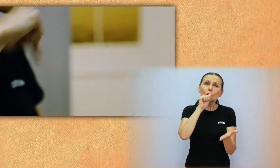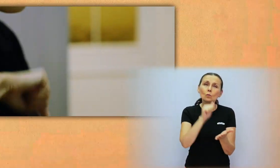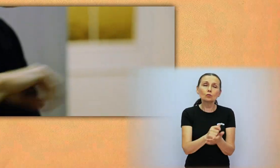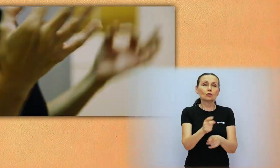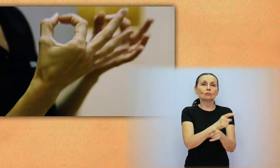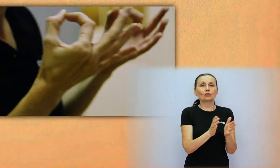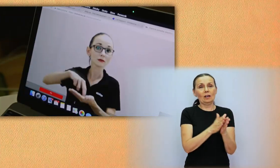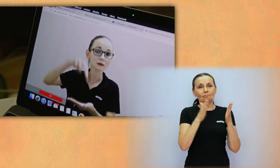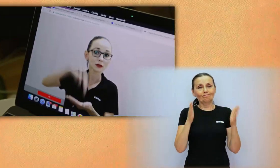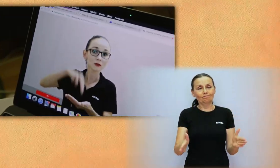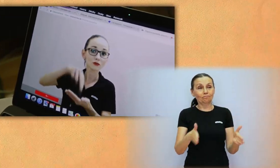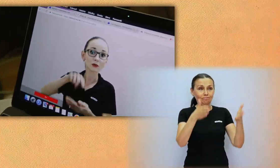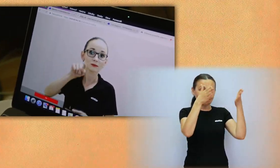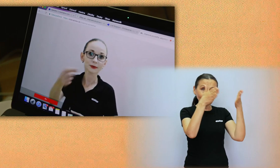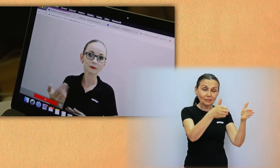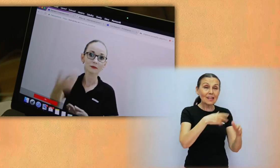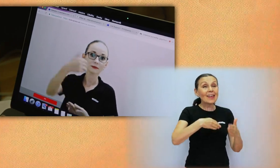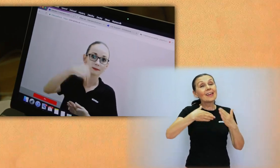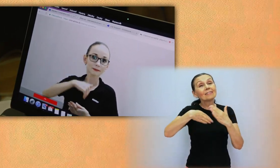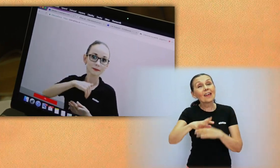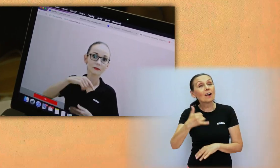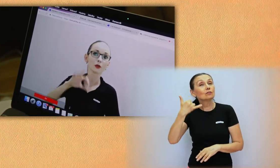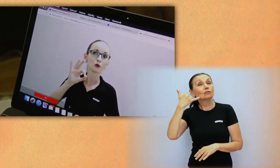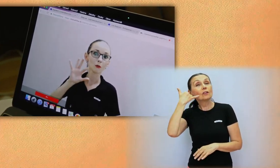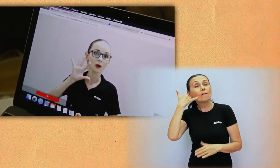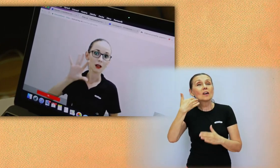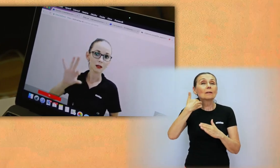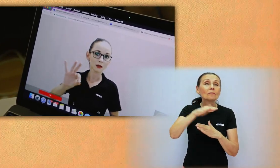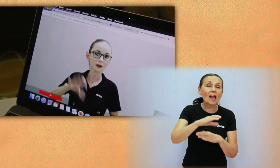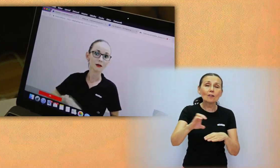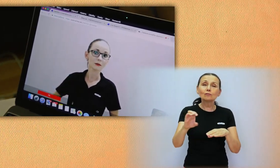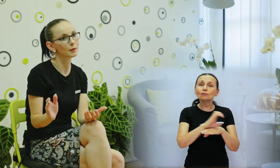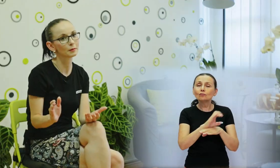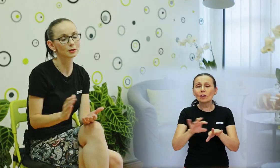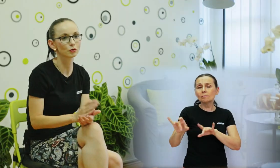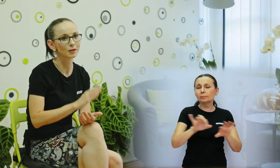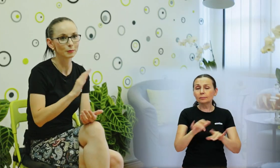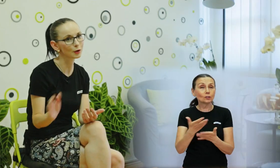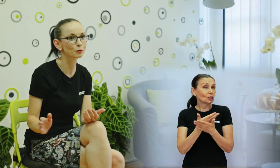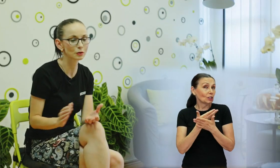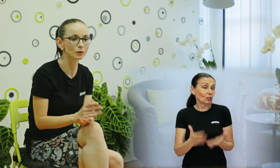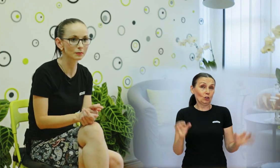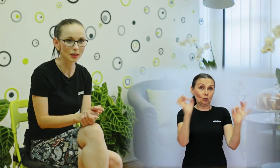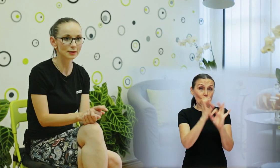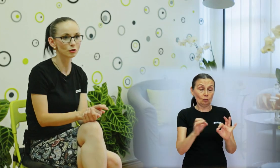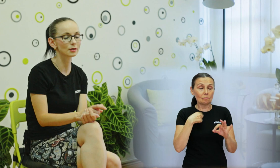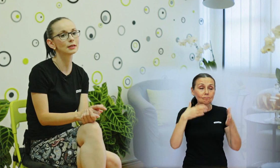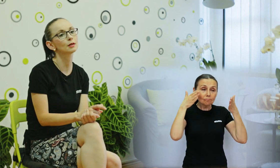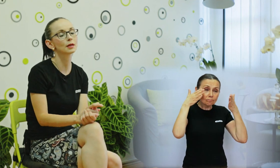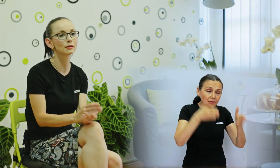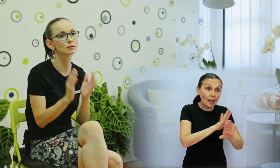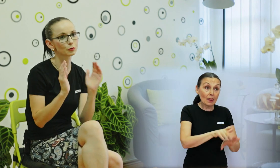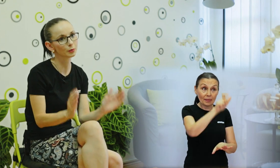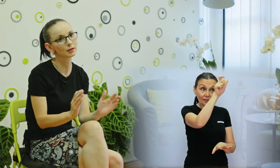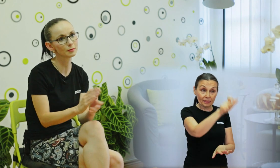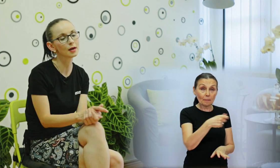dodržané to, že toto je čas pre teba, proste nepríjmam iný hovor, nepríjmam iný čet, neodpisujem teraz na žiadne